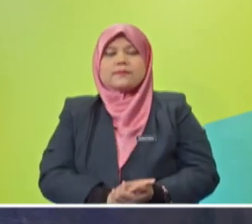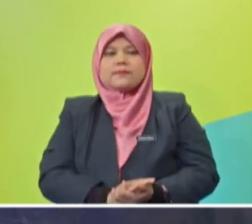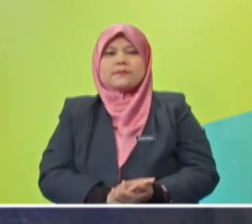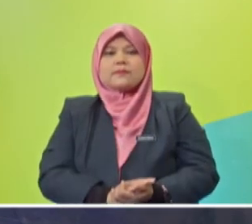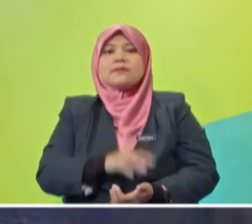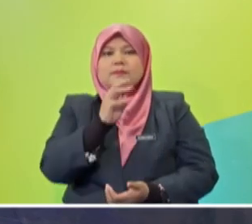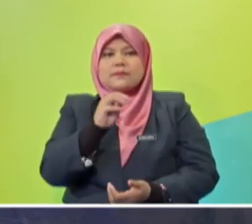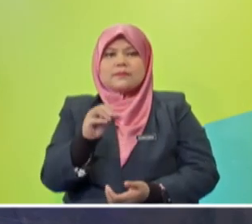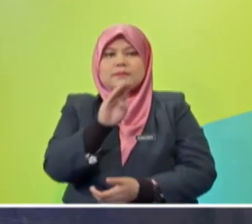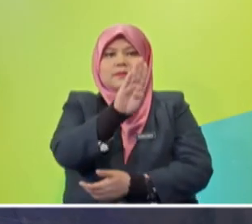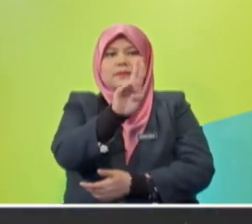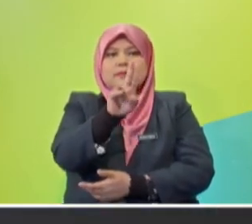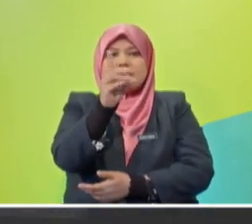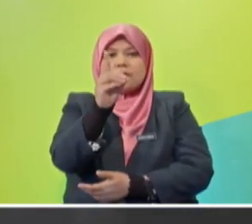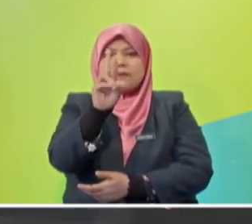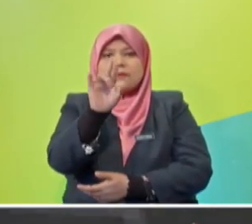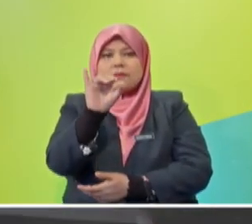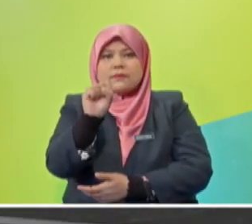Budris Amir, silakan Budris.